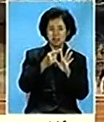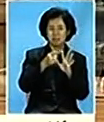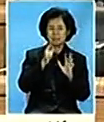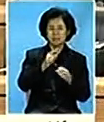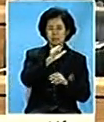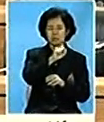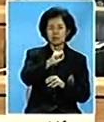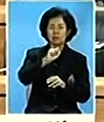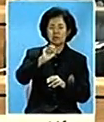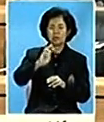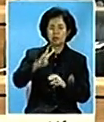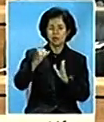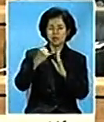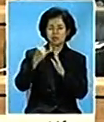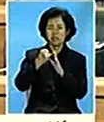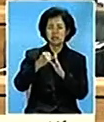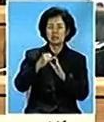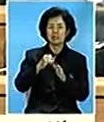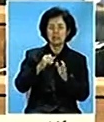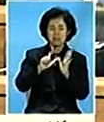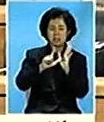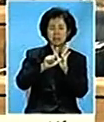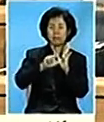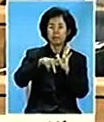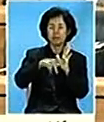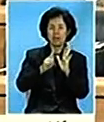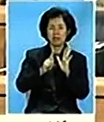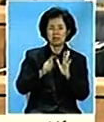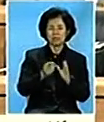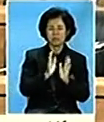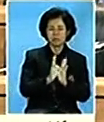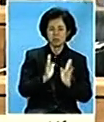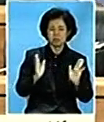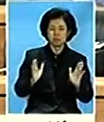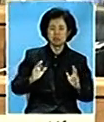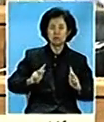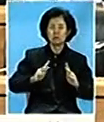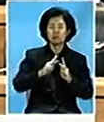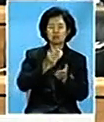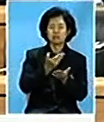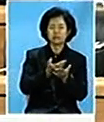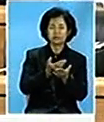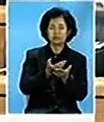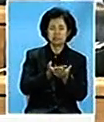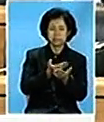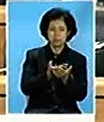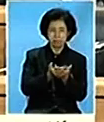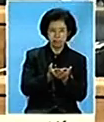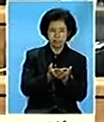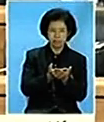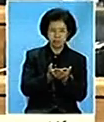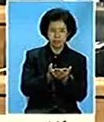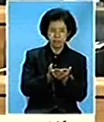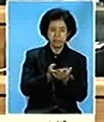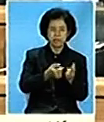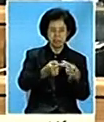างก่อนหนึ่งต้องขอบคุณท่านรัฐมนตรีช่วยว่าการกระทรวงการคลังที่ได้กรุณามานั่